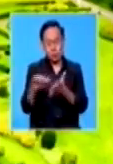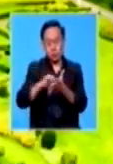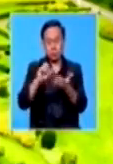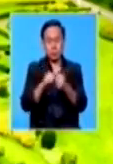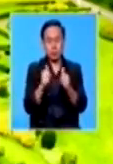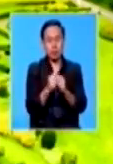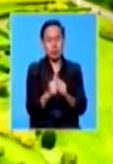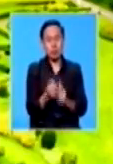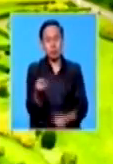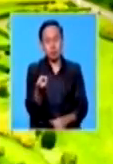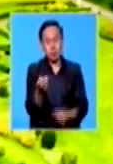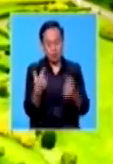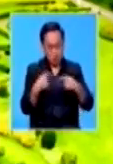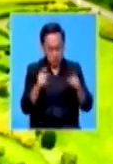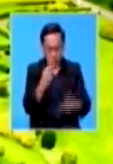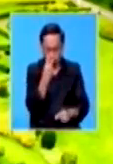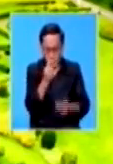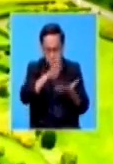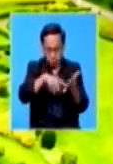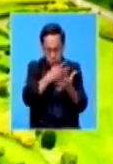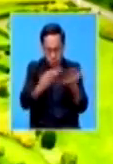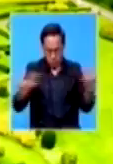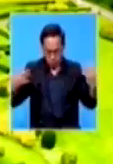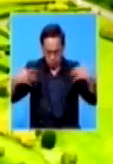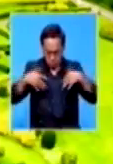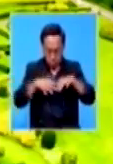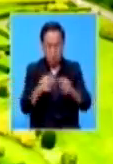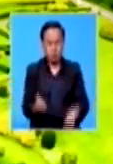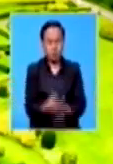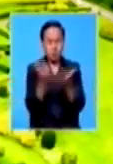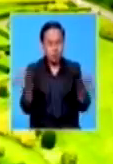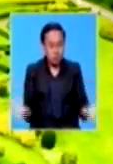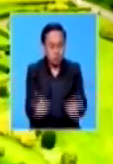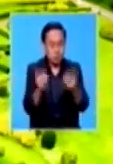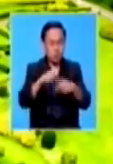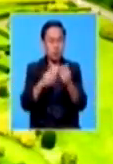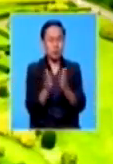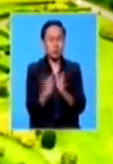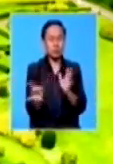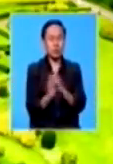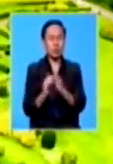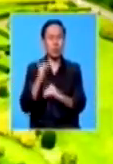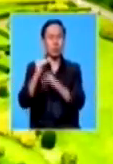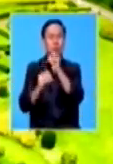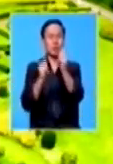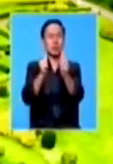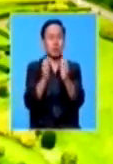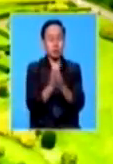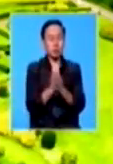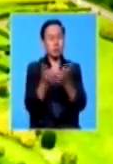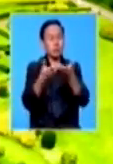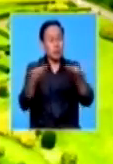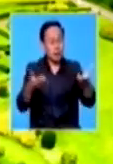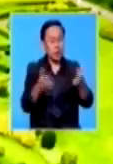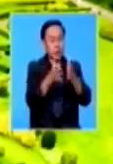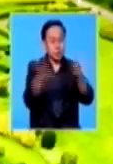ที่เล็กแต่ถ้าทำใหญ่ๆไว้บ้างมันก็จะเสริมเติมไอ้เล็กๆนี่มาได้ในวันหน้าไม่งั้นเล็กๆมันก็จะอ่อนแอไปเรื่อยๆถ้ามีใหญ่กลางเล็กน